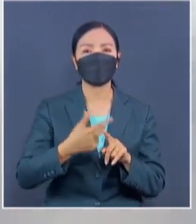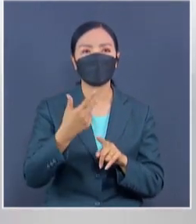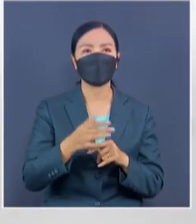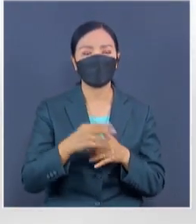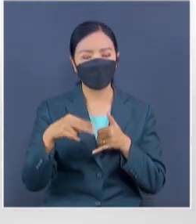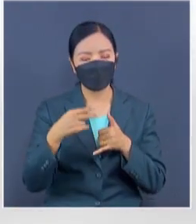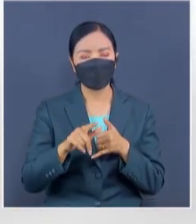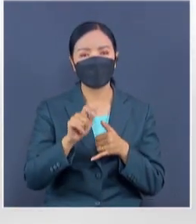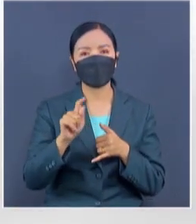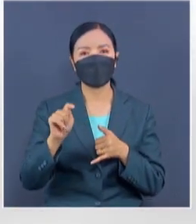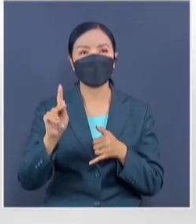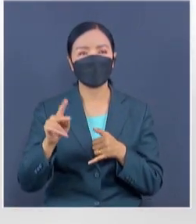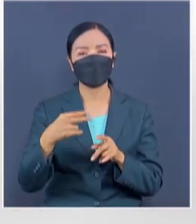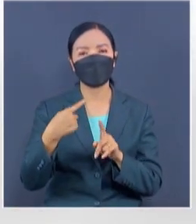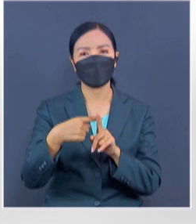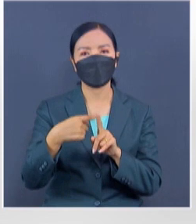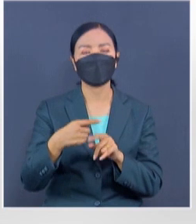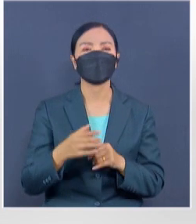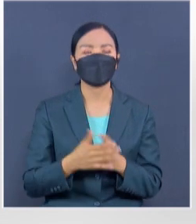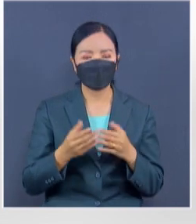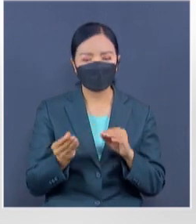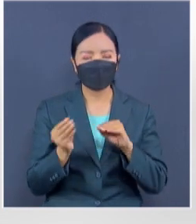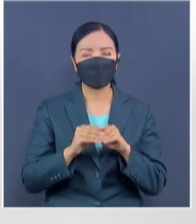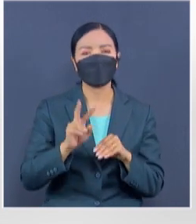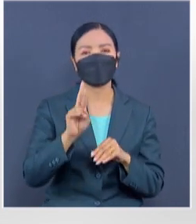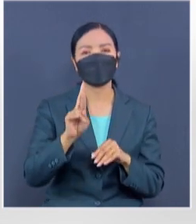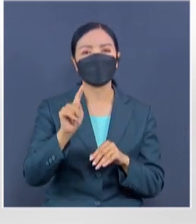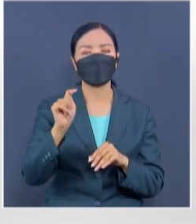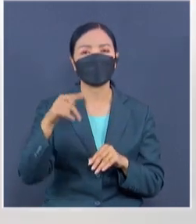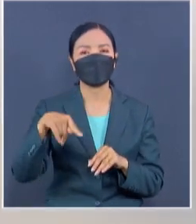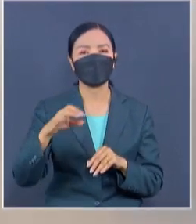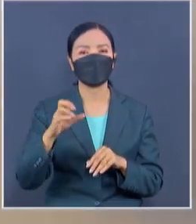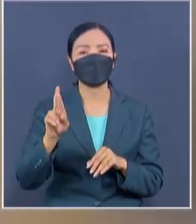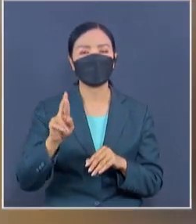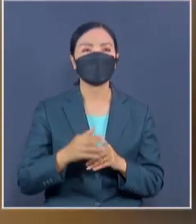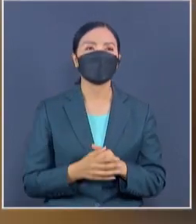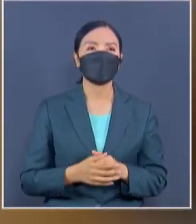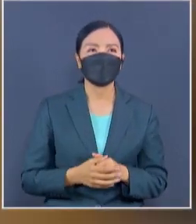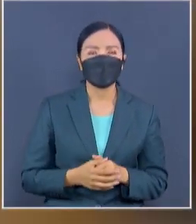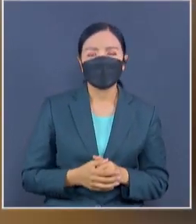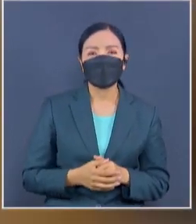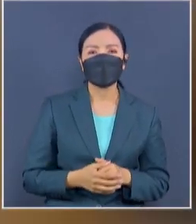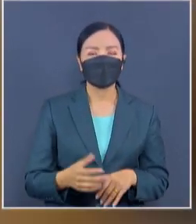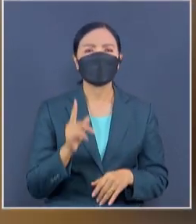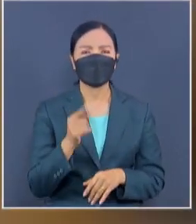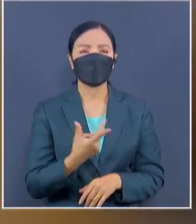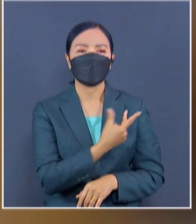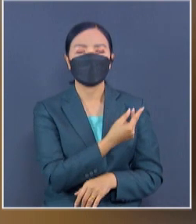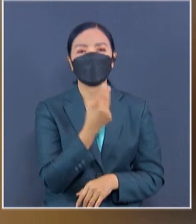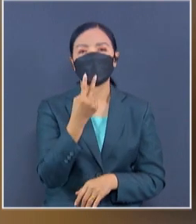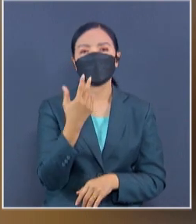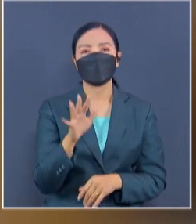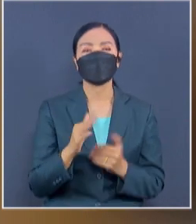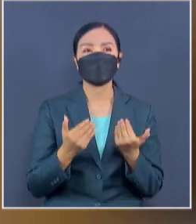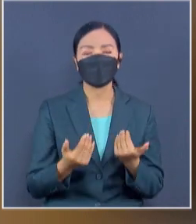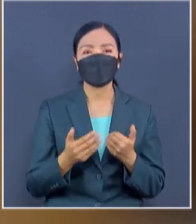าได้ตรวจ ATK พ้นเป็นบวกค่ะก่อนจะตรวจเพิ่มเติมเพื่อยืนยันผลทั้งนี้อีจุนโฮได้รับการฉีดวัคซีน2เข็มและ